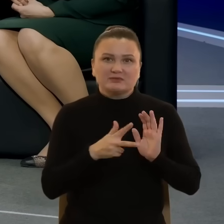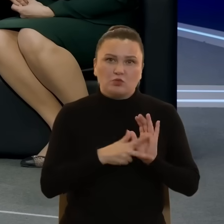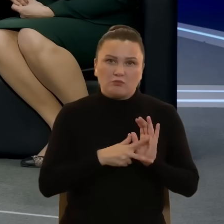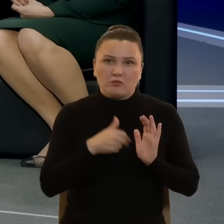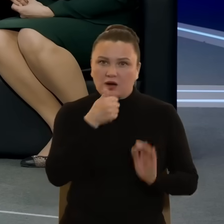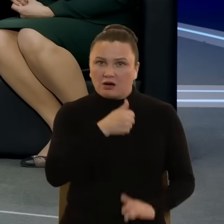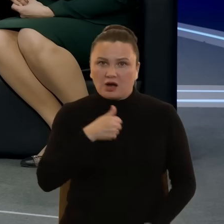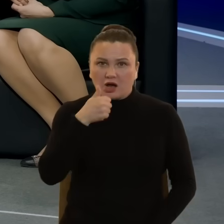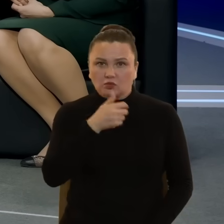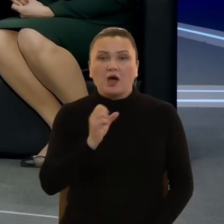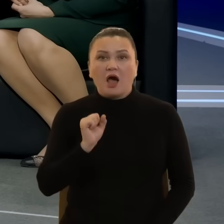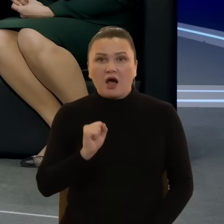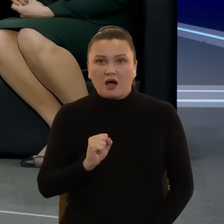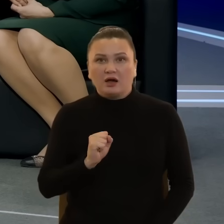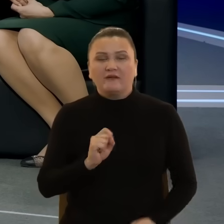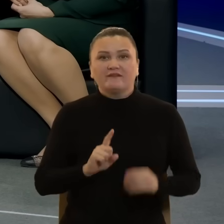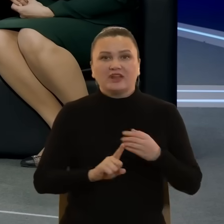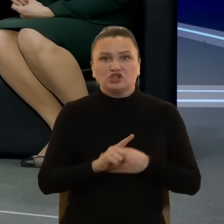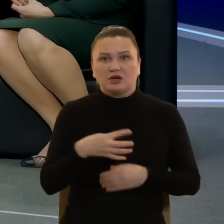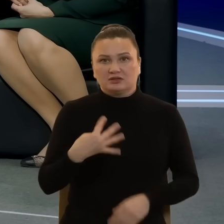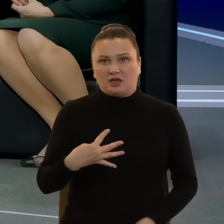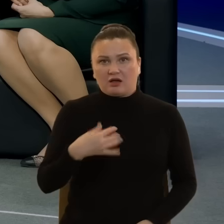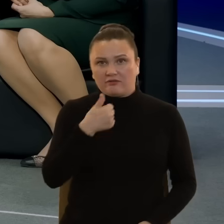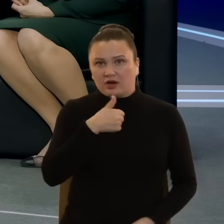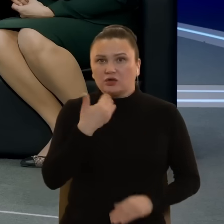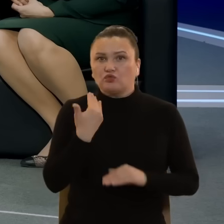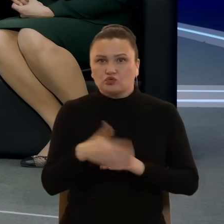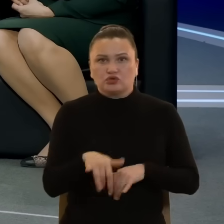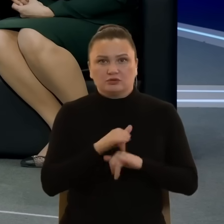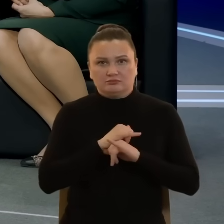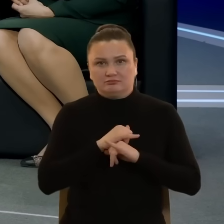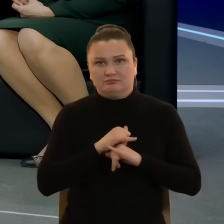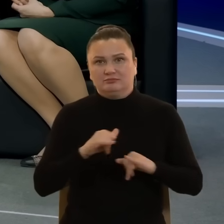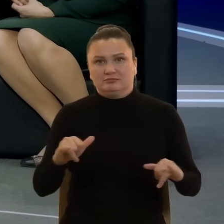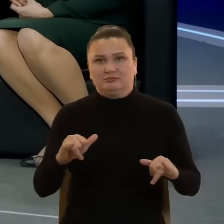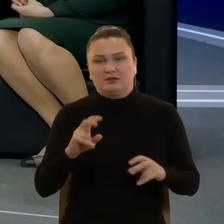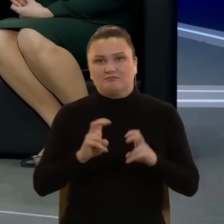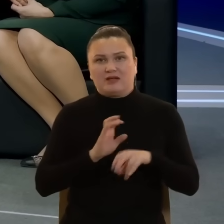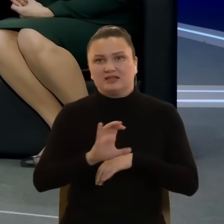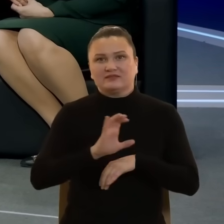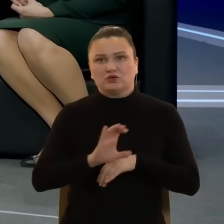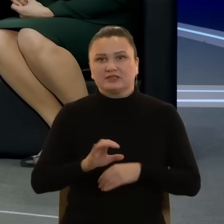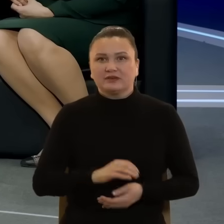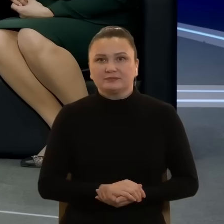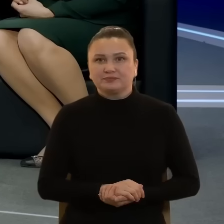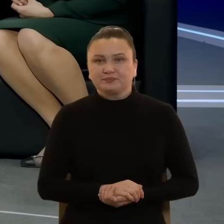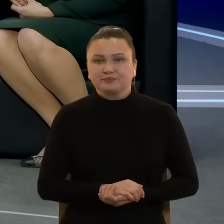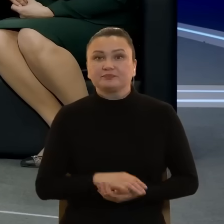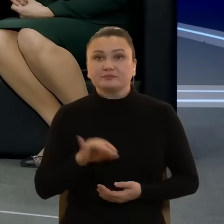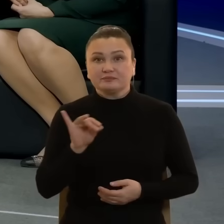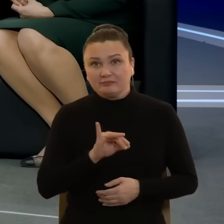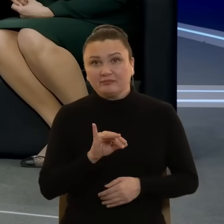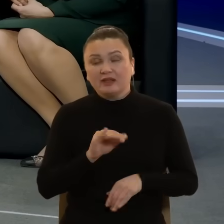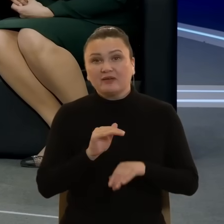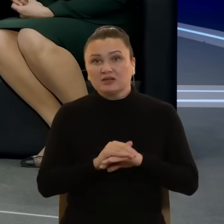1928-1929 годах, а в начале 40-х годов уже, в общем-то, начиналось промышленное производство пенициллина. Ну и, по сути